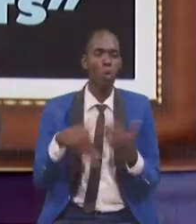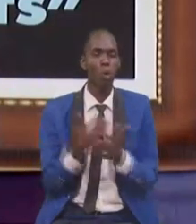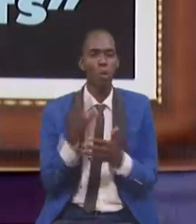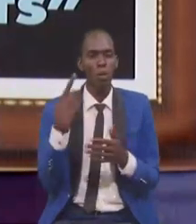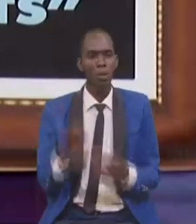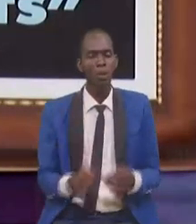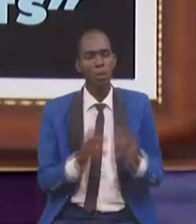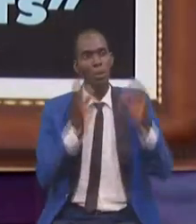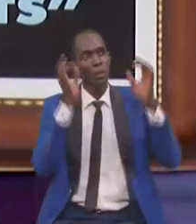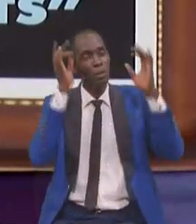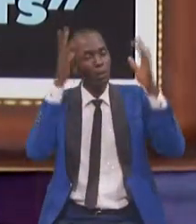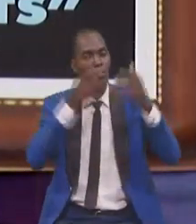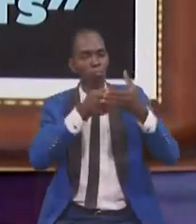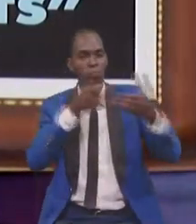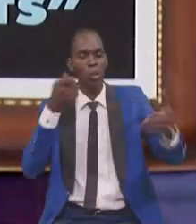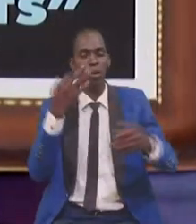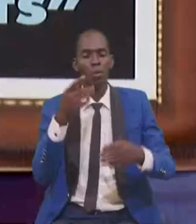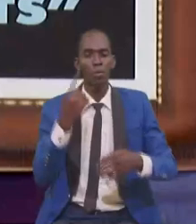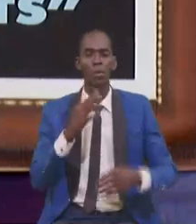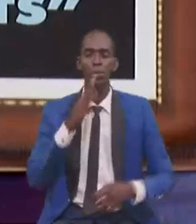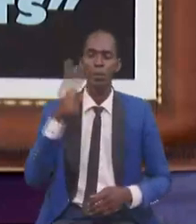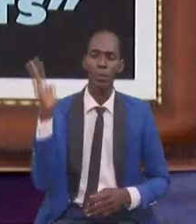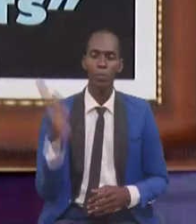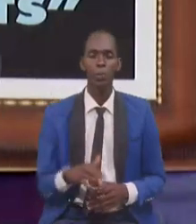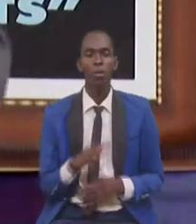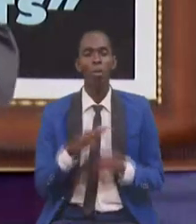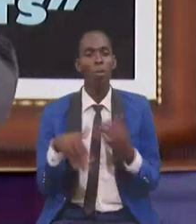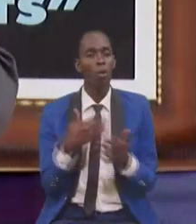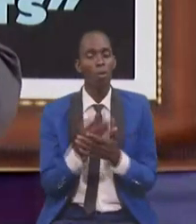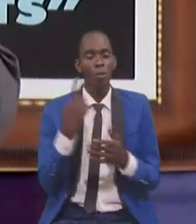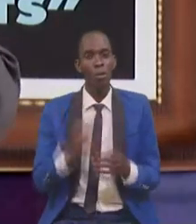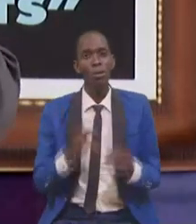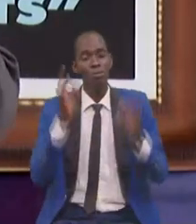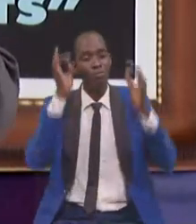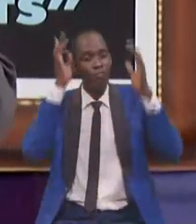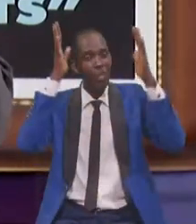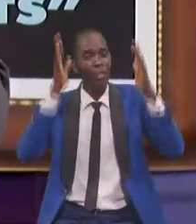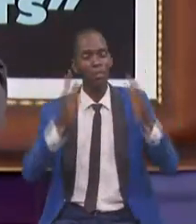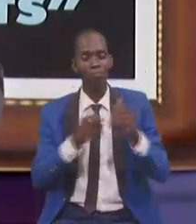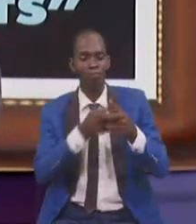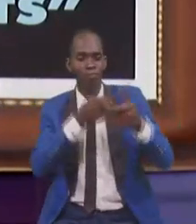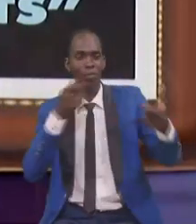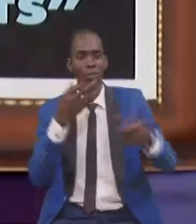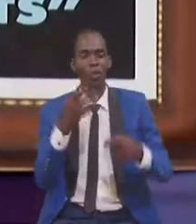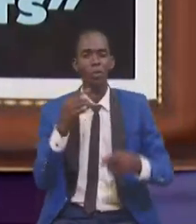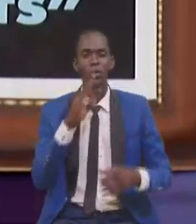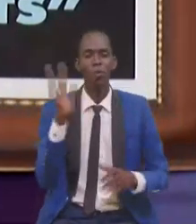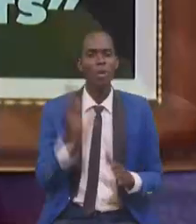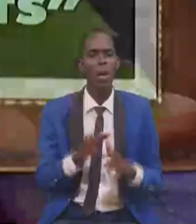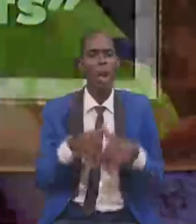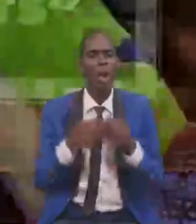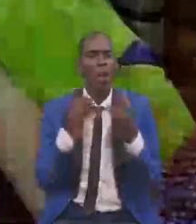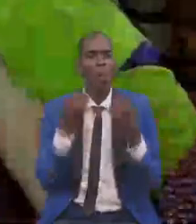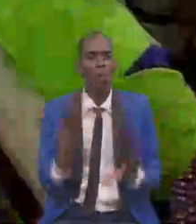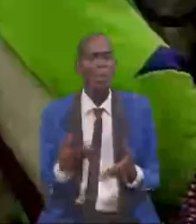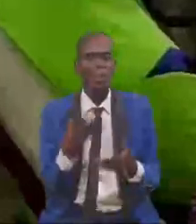traits enflammés du malin. Tous les traits enflammés du malin. Combien de traits